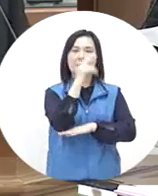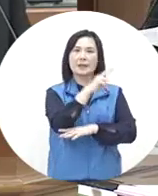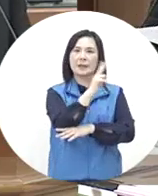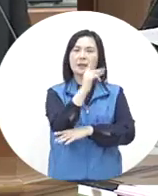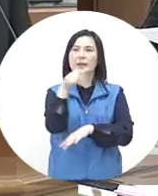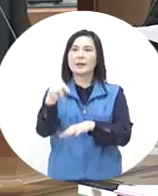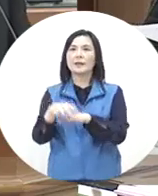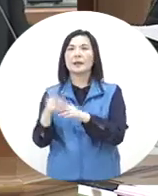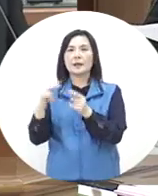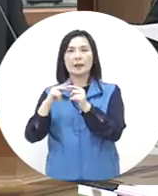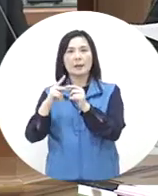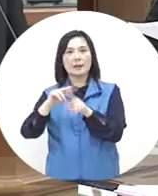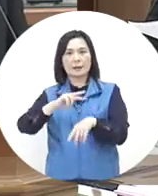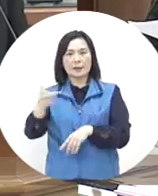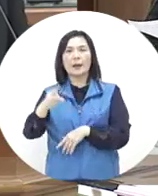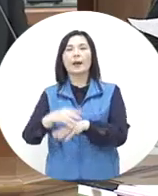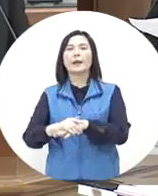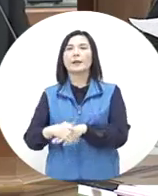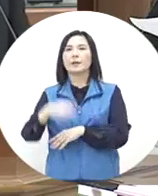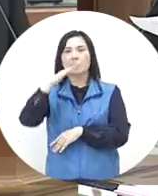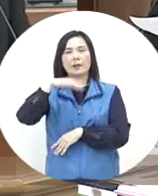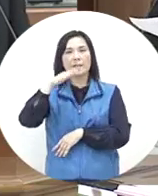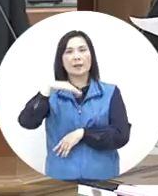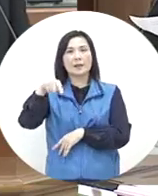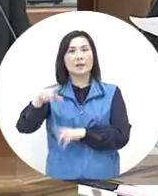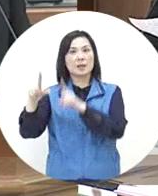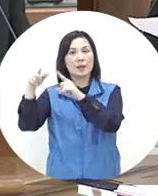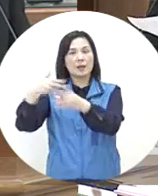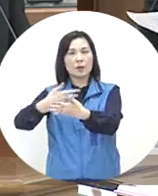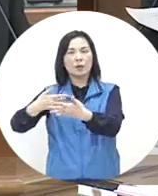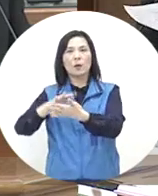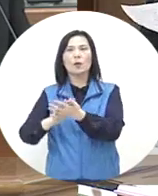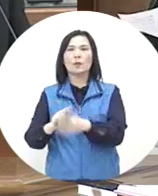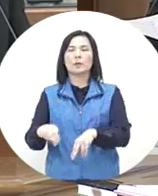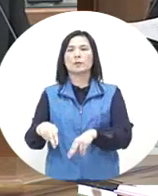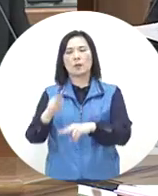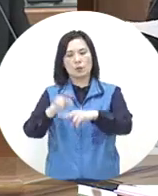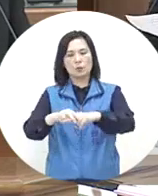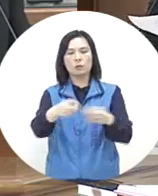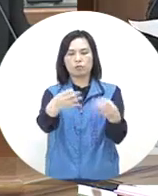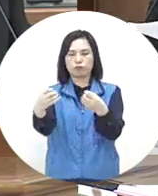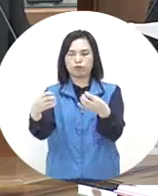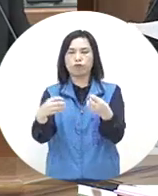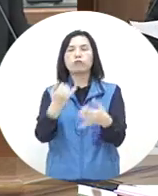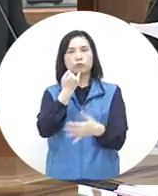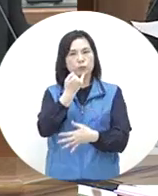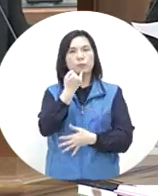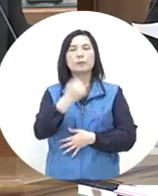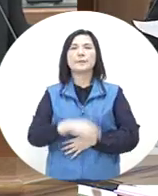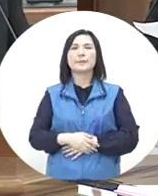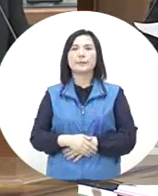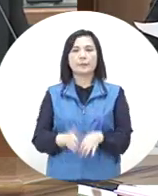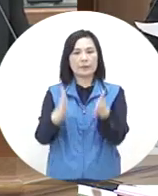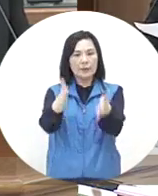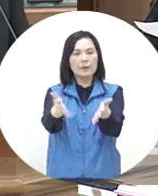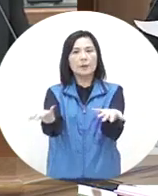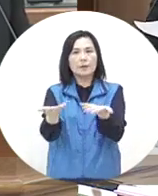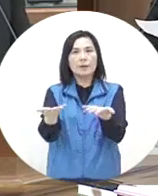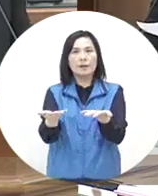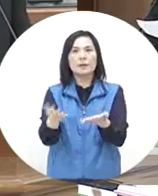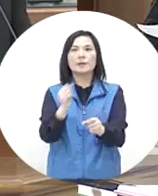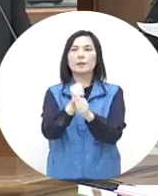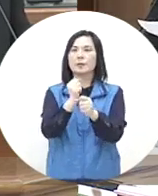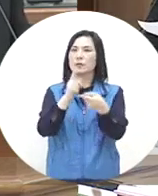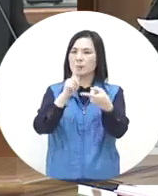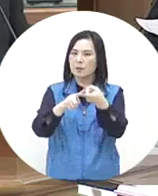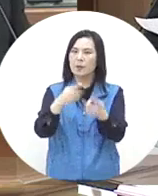还没那讲啊，这四部大家当好好起来讲。其实我都是希望大家对这个事情把它做解决，